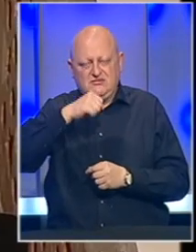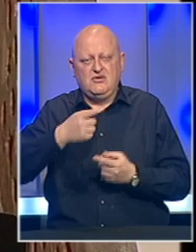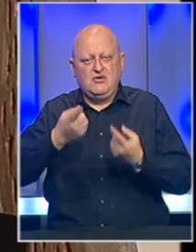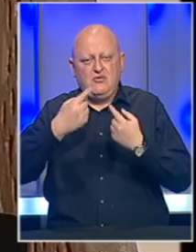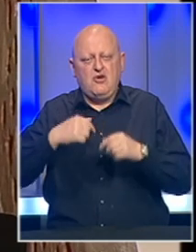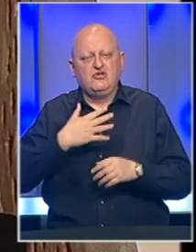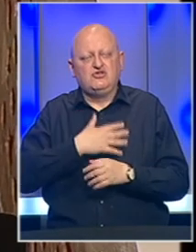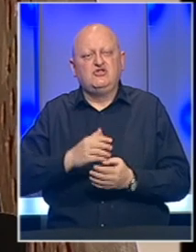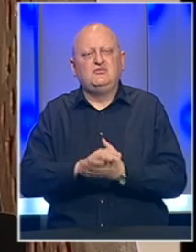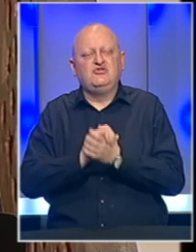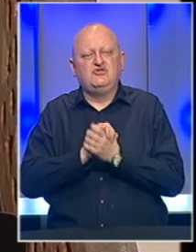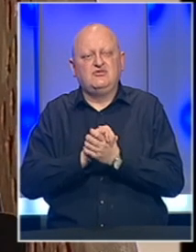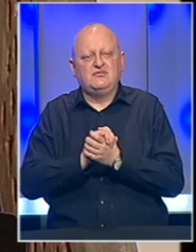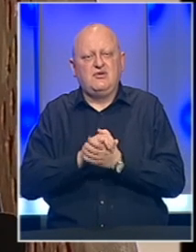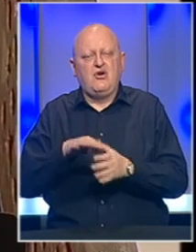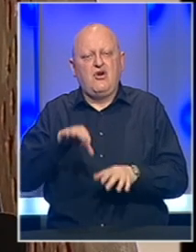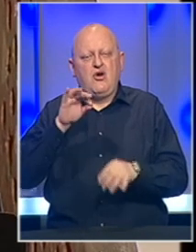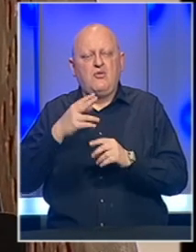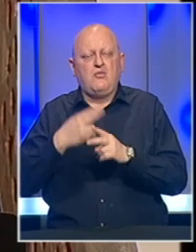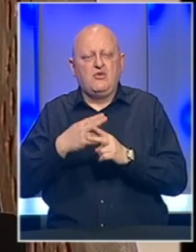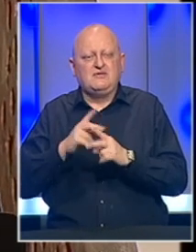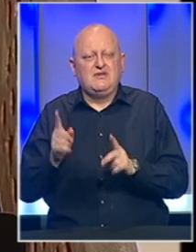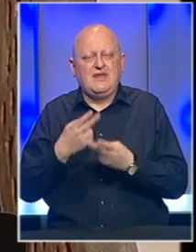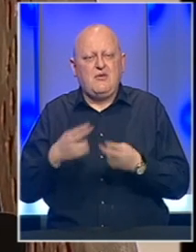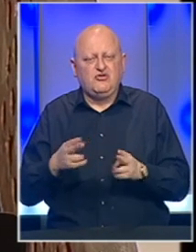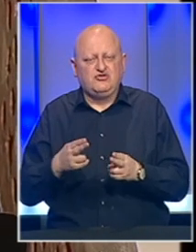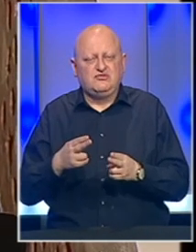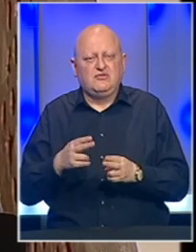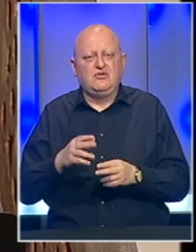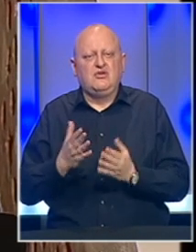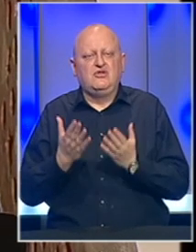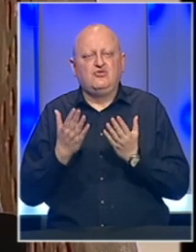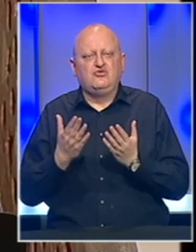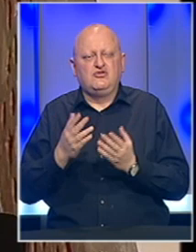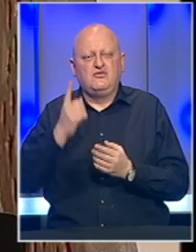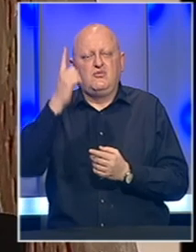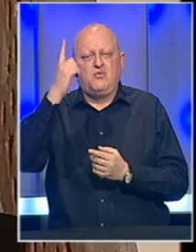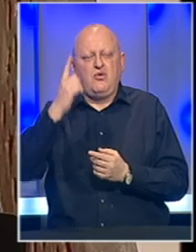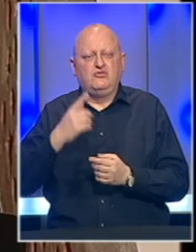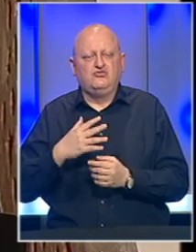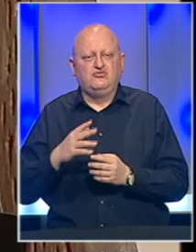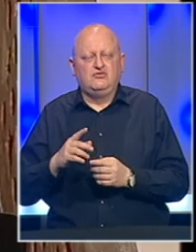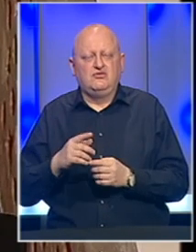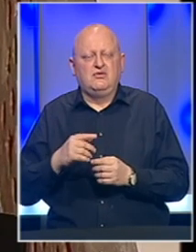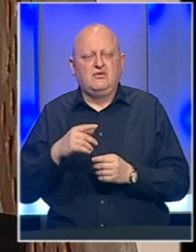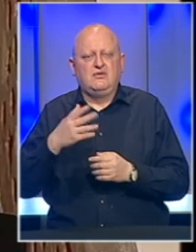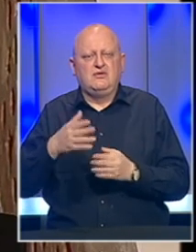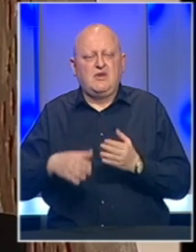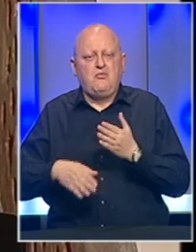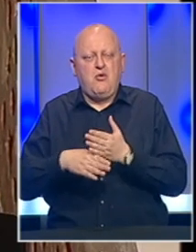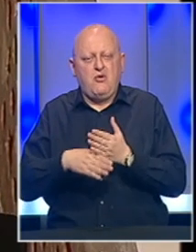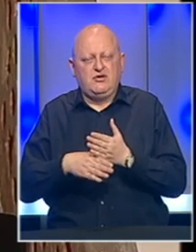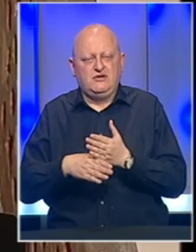Posebno ga želim čestitati prognanim, bolesnim i nemoćnim, zdovom stvoritelju uzvišenom da im bude na